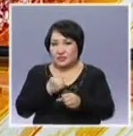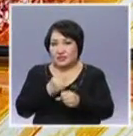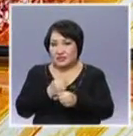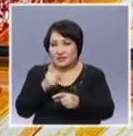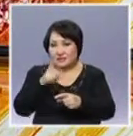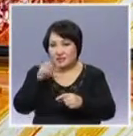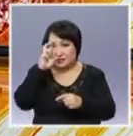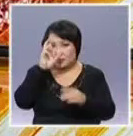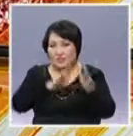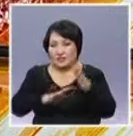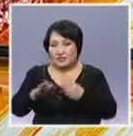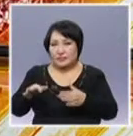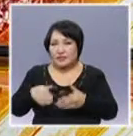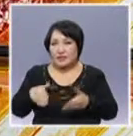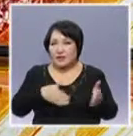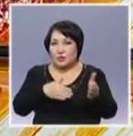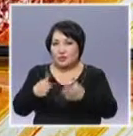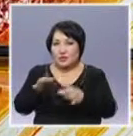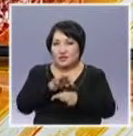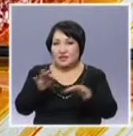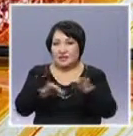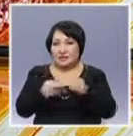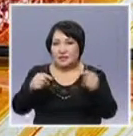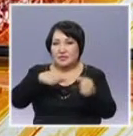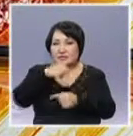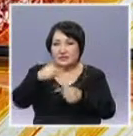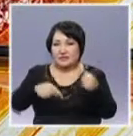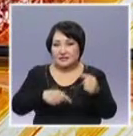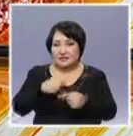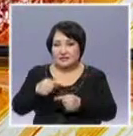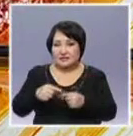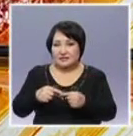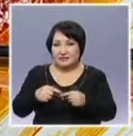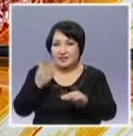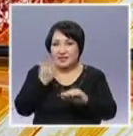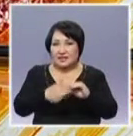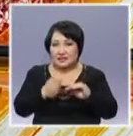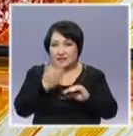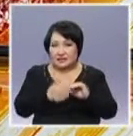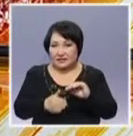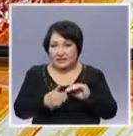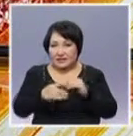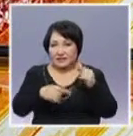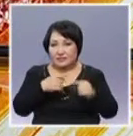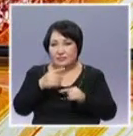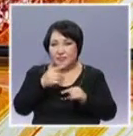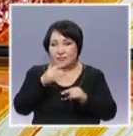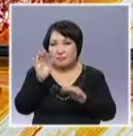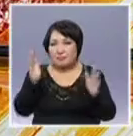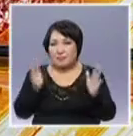карта бизнеса, кредитование через дому по маленьким процентам.